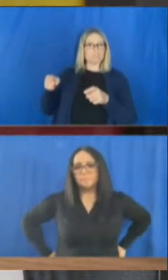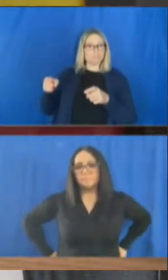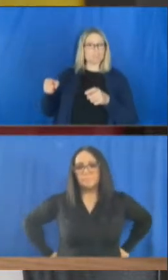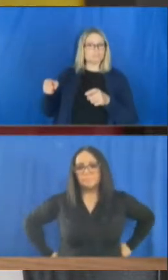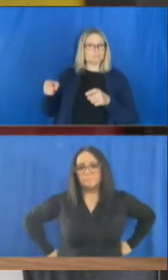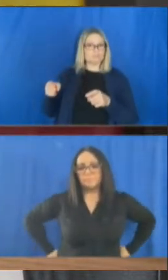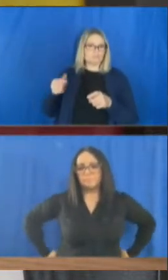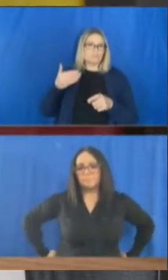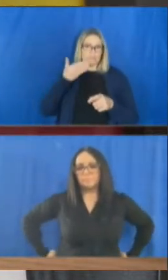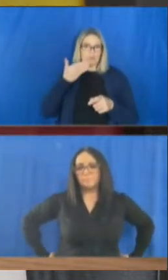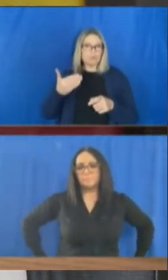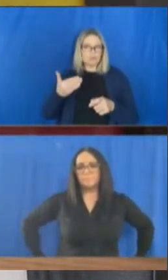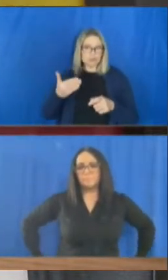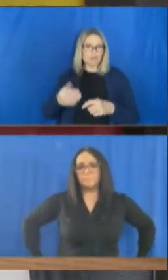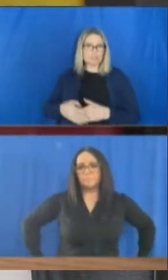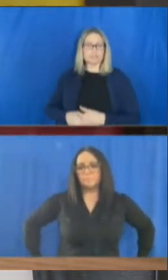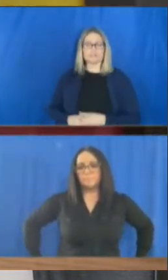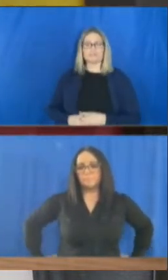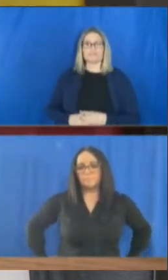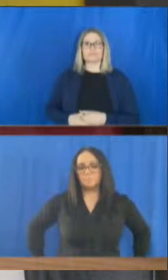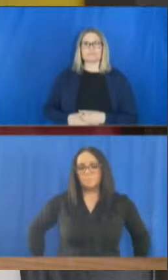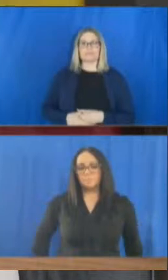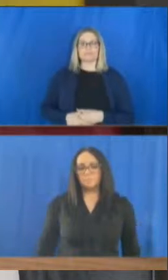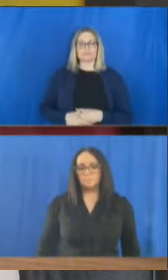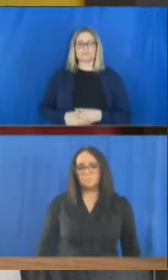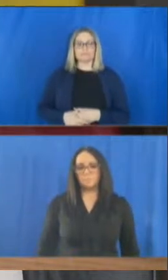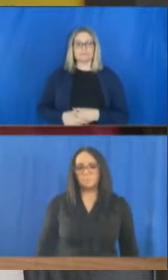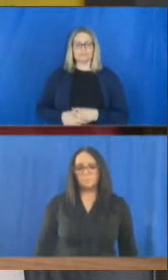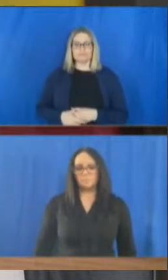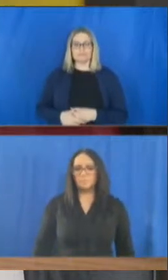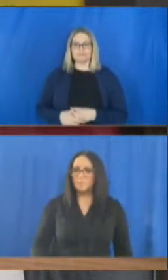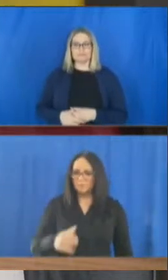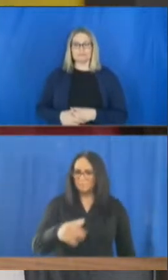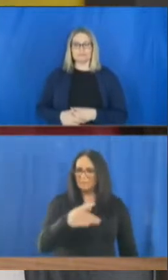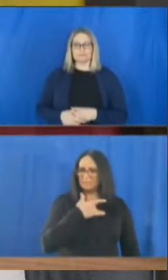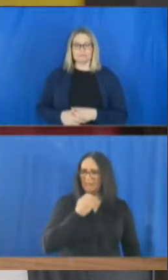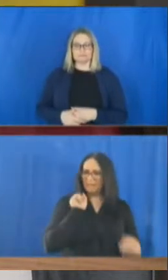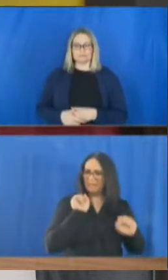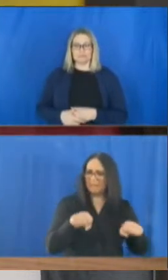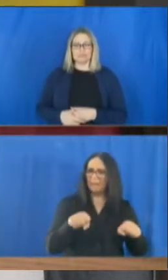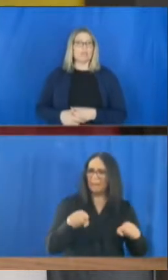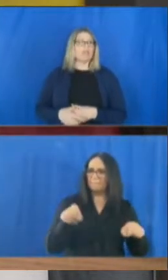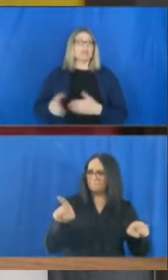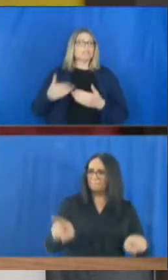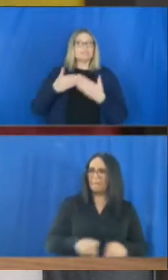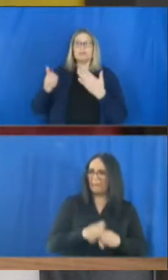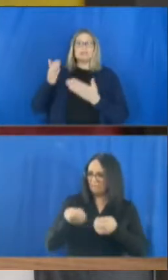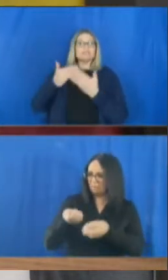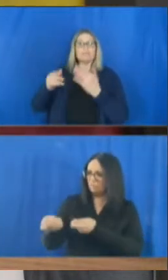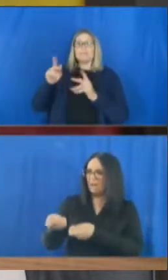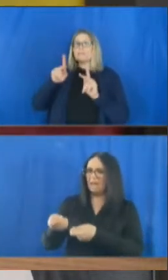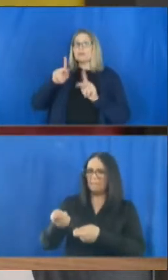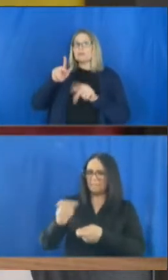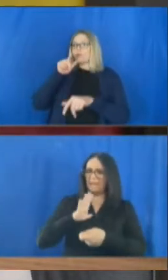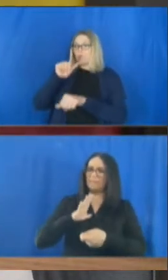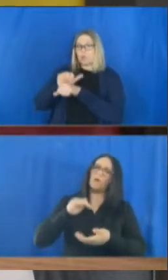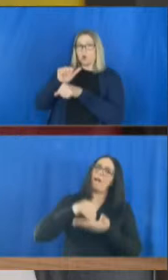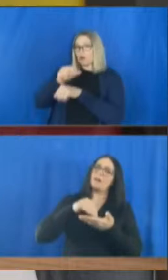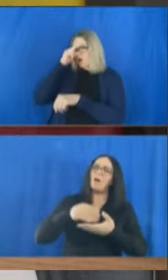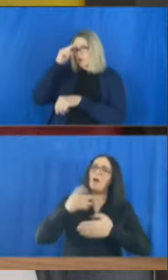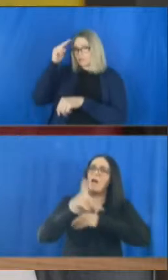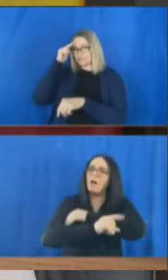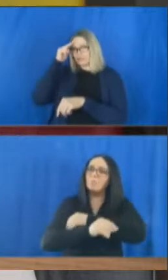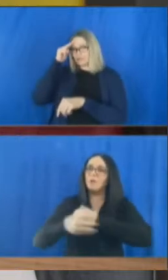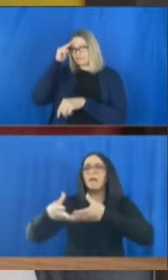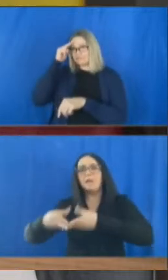prochement avec les réseaux durant les dernières semaines pour gérer les situations dans chaque hôpital et